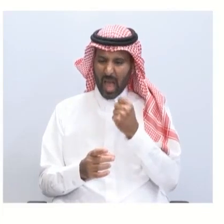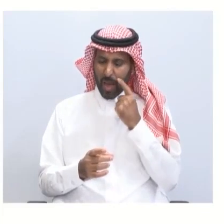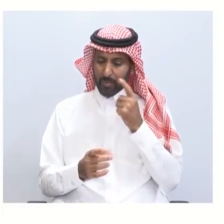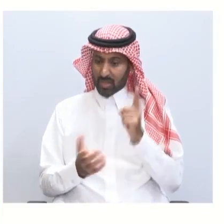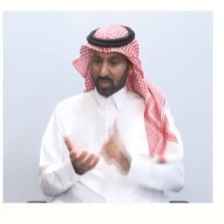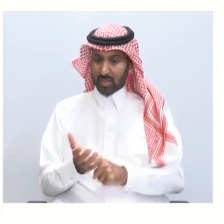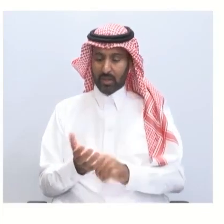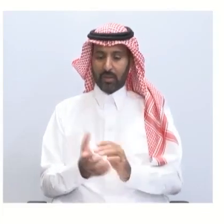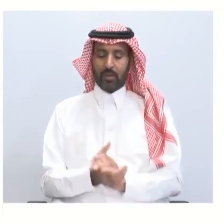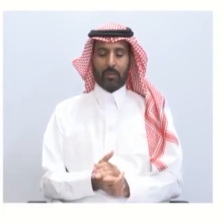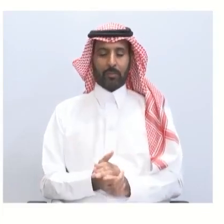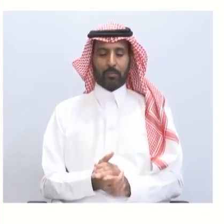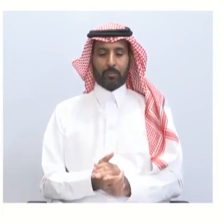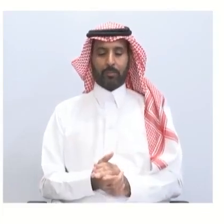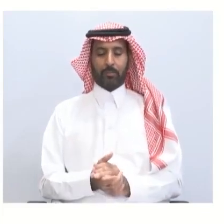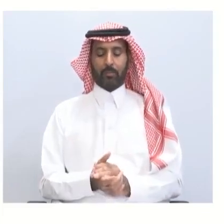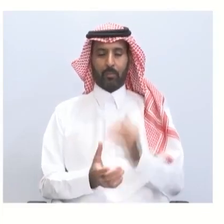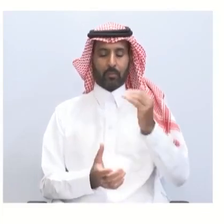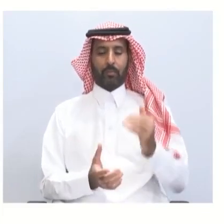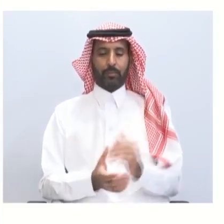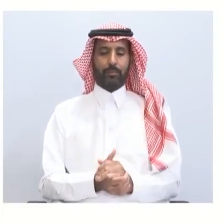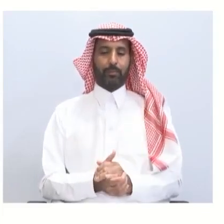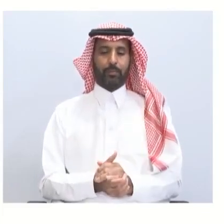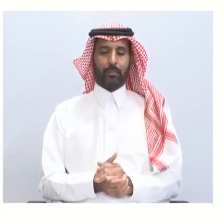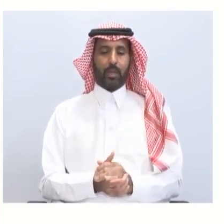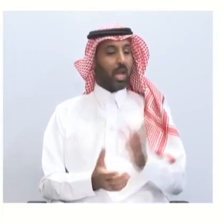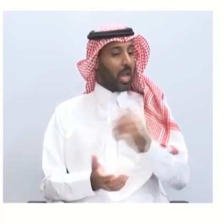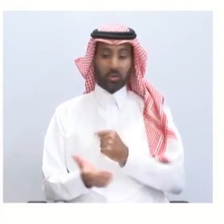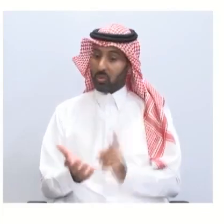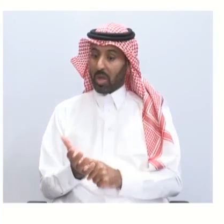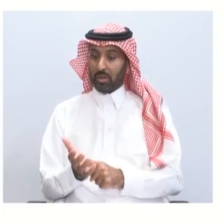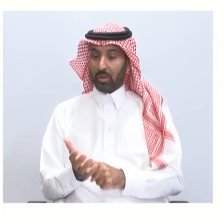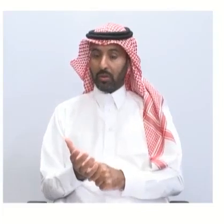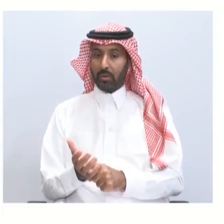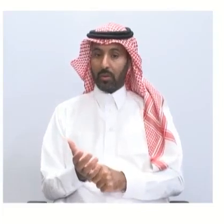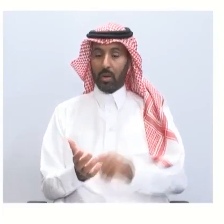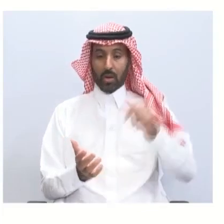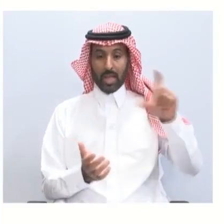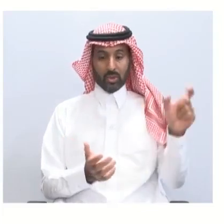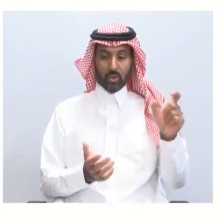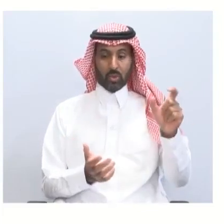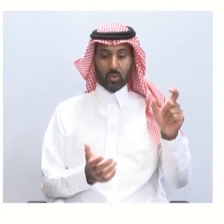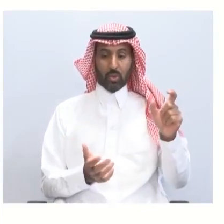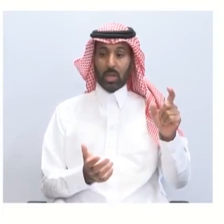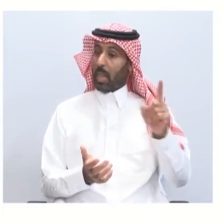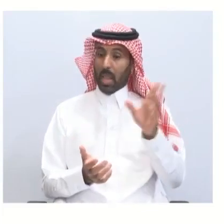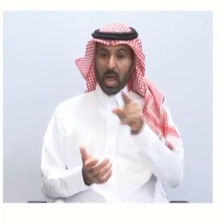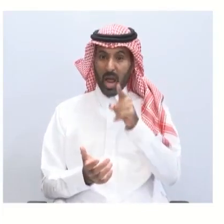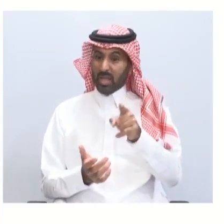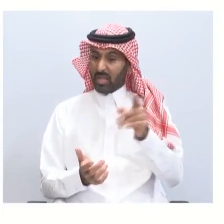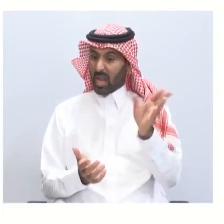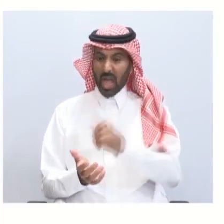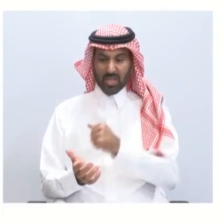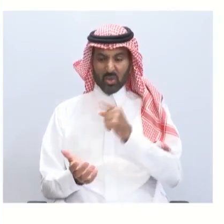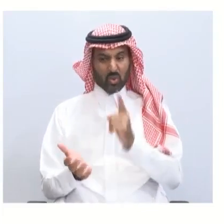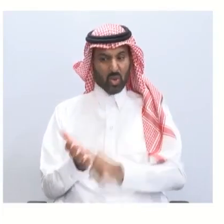اغلب الاحيان لدينا مثال لن تصدق مثال هنا لن تصدق ابدا شاهد